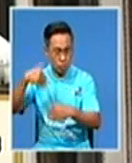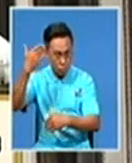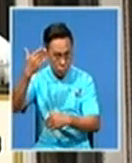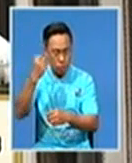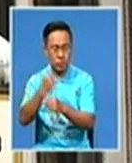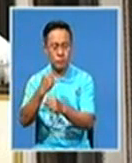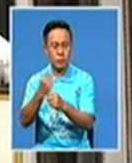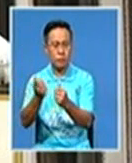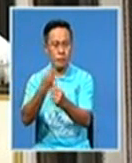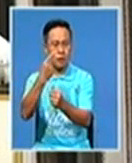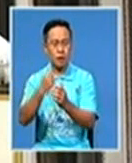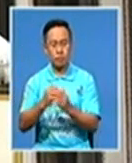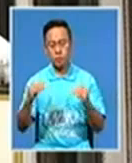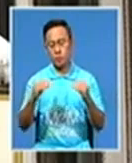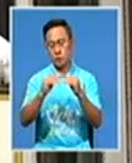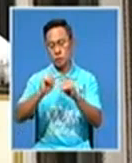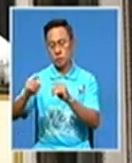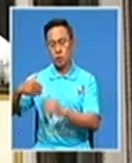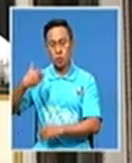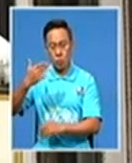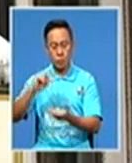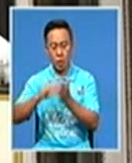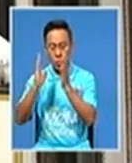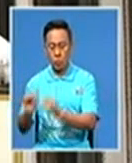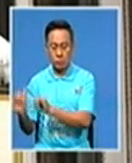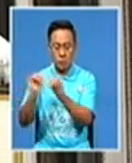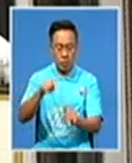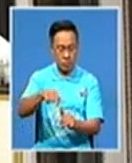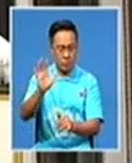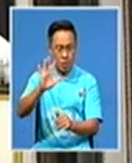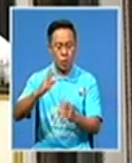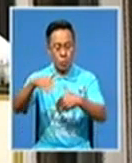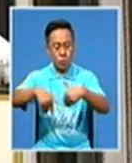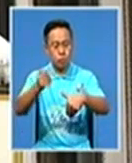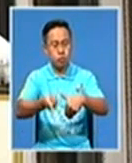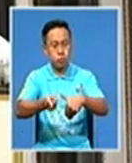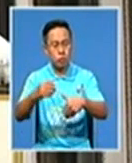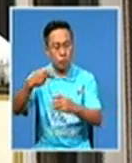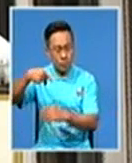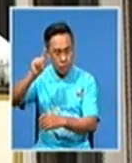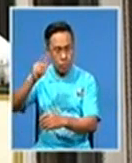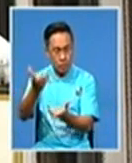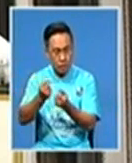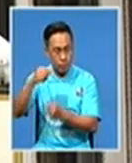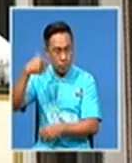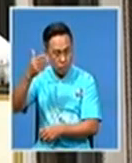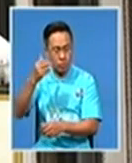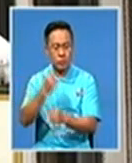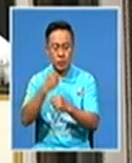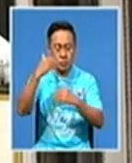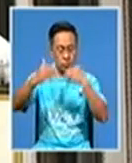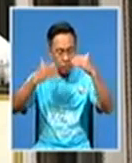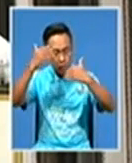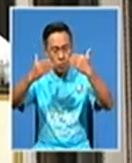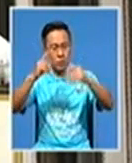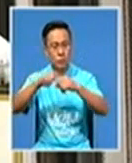ชน์เป็นลำดับแรกนะครับมีสิทธิ์ต่างมากกว่าคนอื่นนะครับในการที่จะรับผลตอบแทนหรือจะประกอบการต่างๆก็แล้วแต่นะกิ